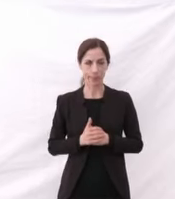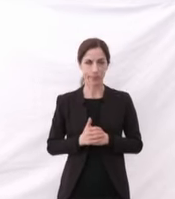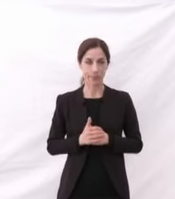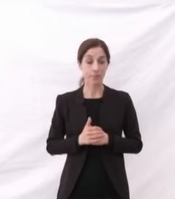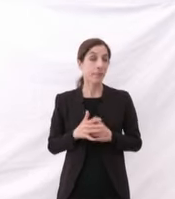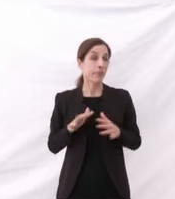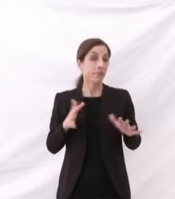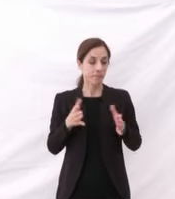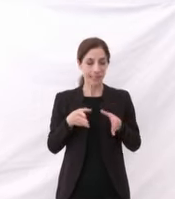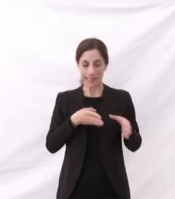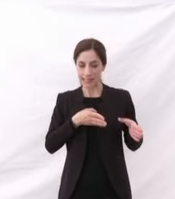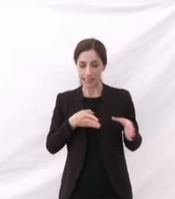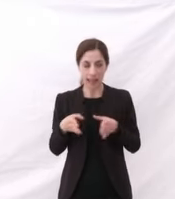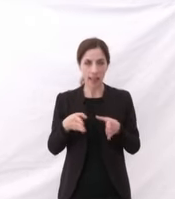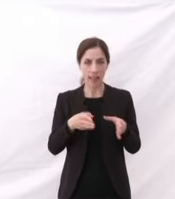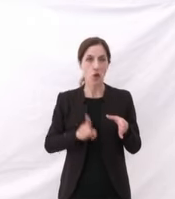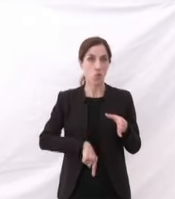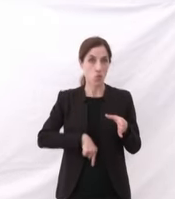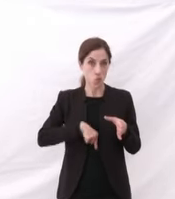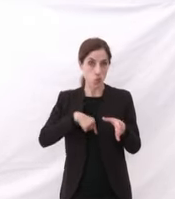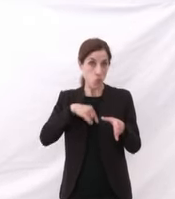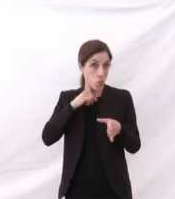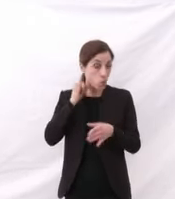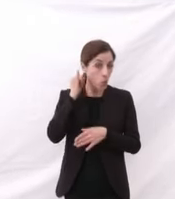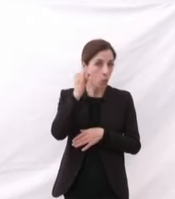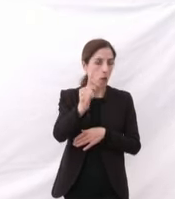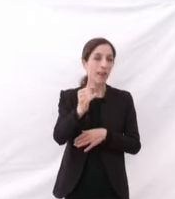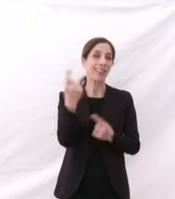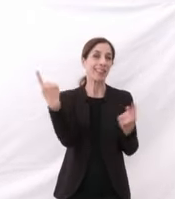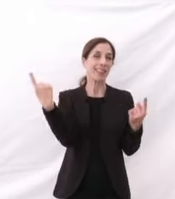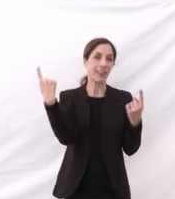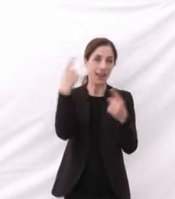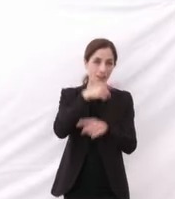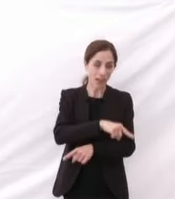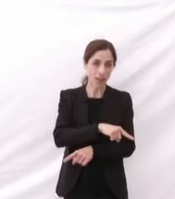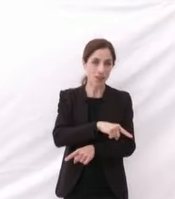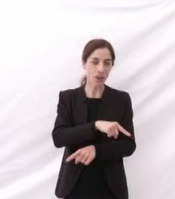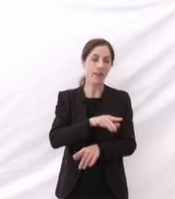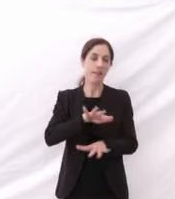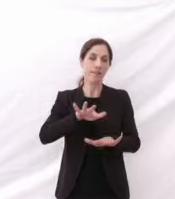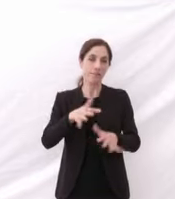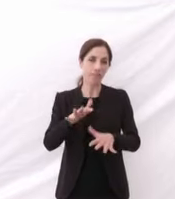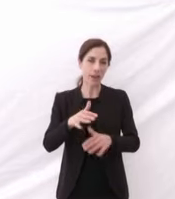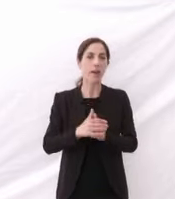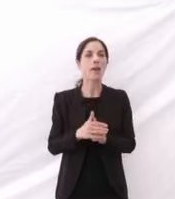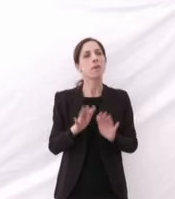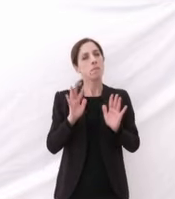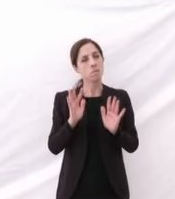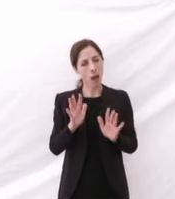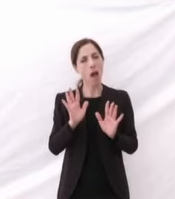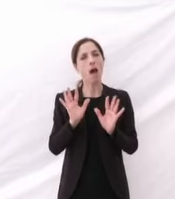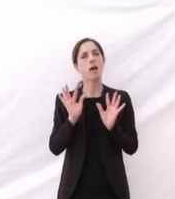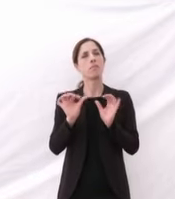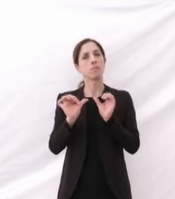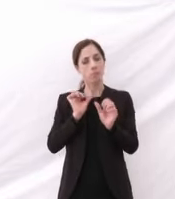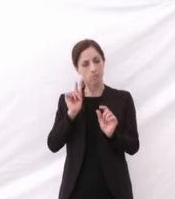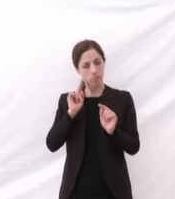strada sarà un po' lunga e difficile, ma